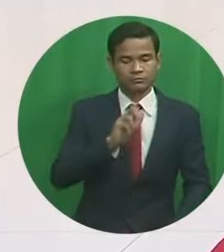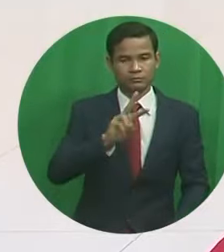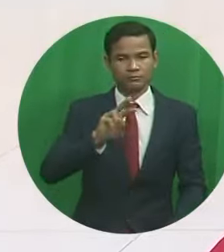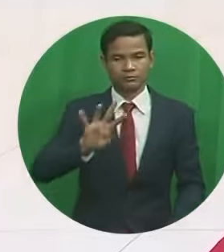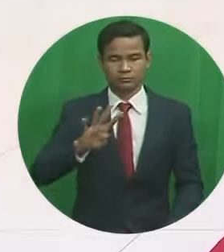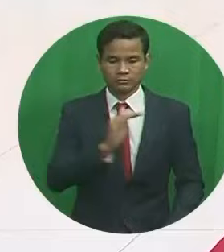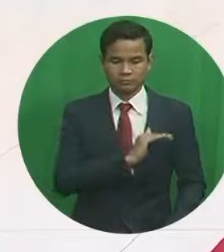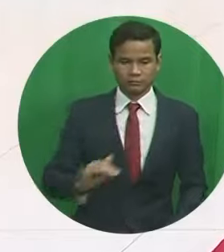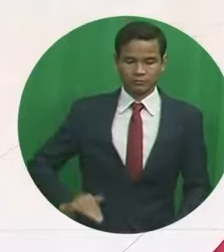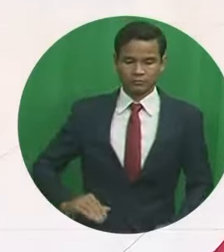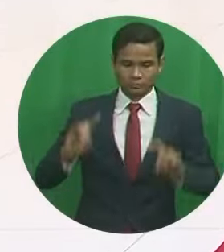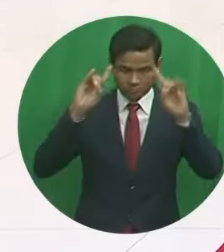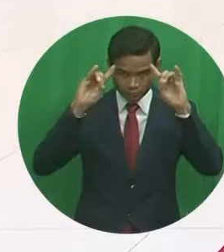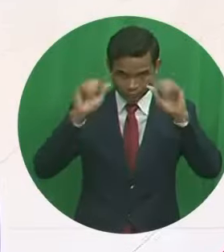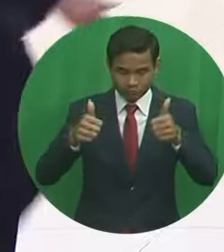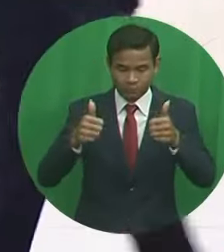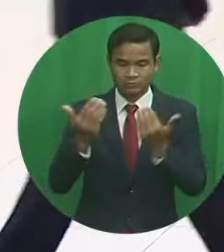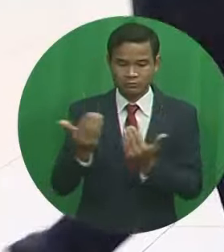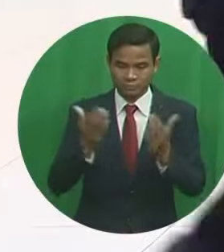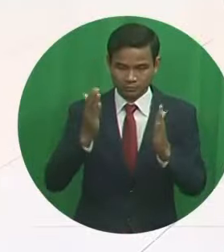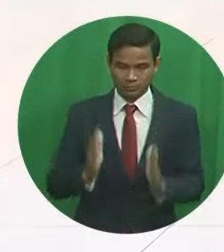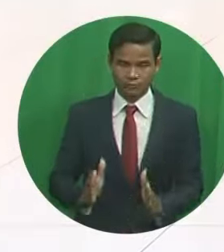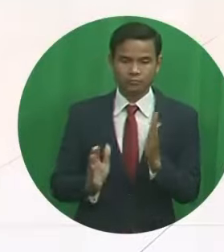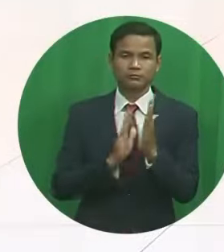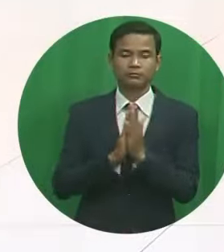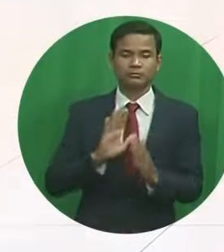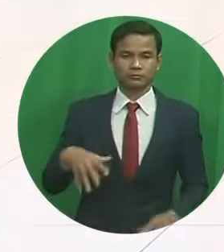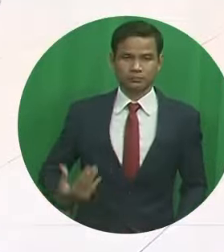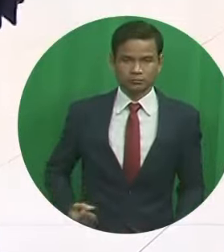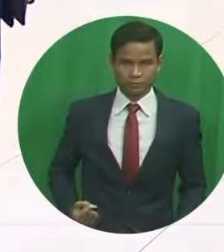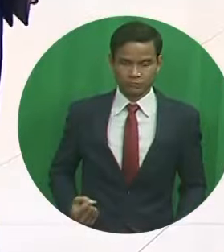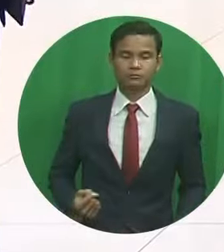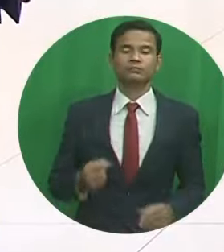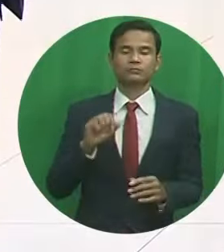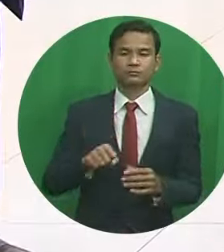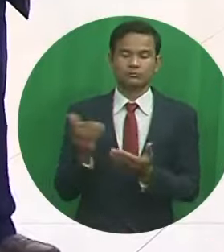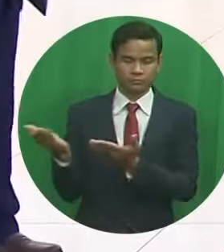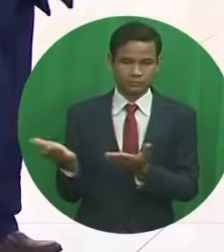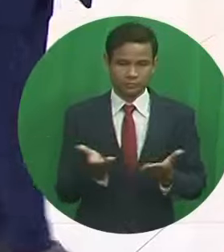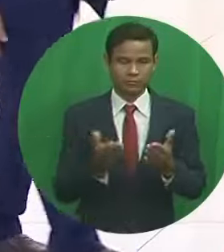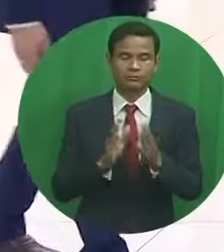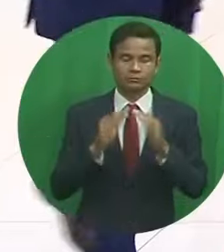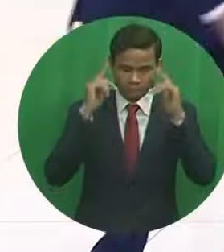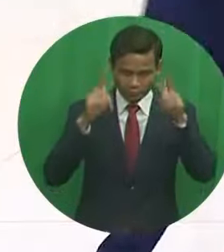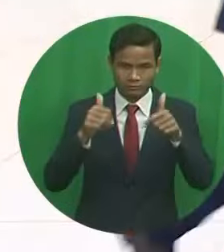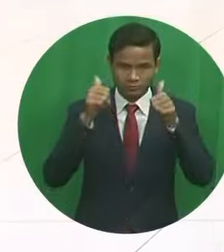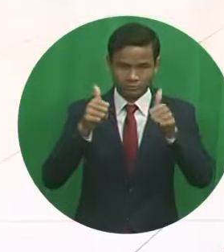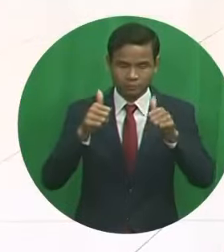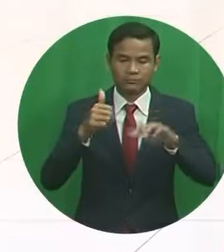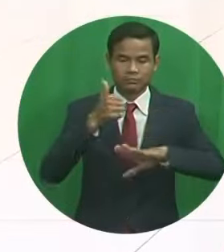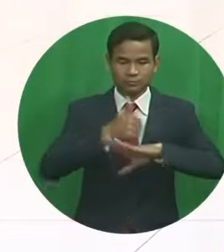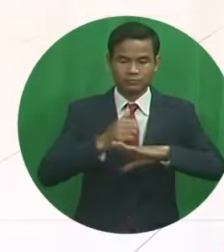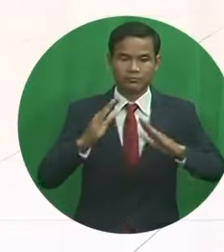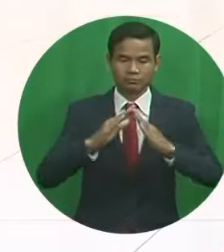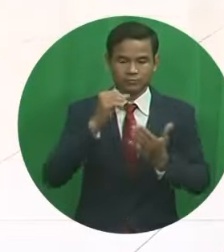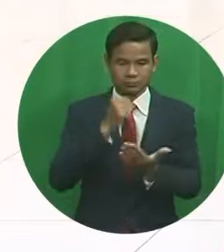សម្ដេចមហាបវរធិបតីហ៊ុនម៉ាណែតនាយករដ្ឋមន្ត្រីនៃព្រះរាជាណាចក្រកម្ពុជាបានអនុញ្ញាតឲ្យឯកឧត្តមអូបេត